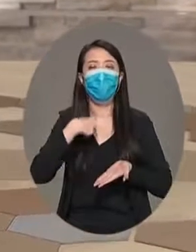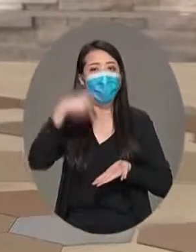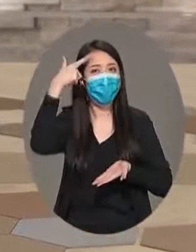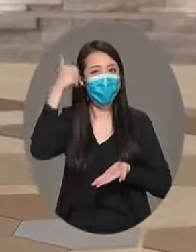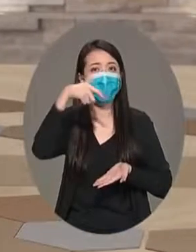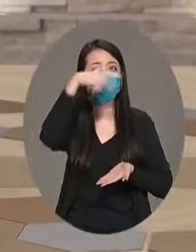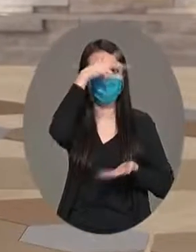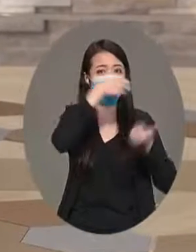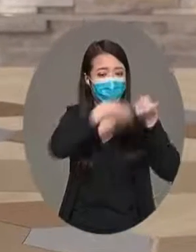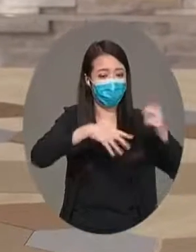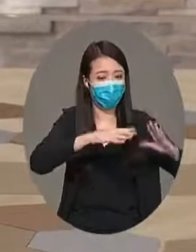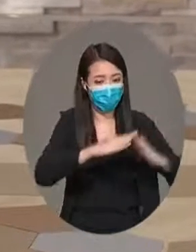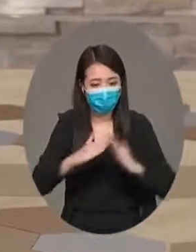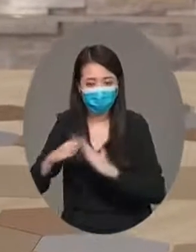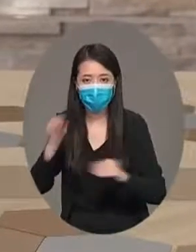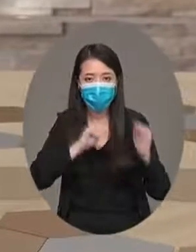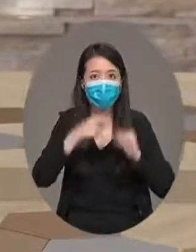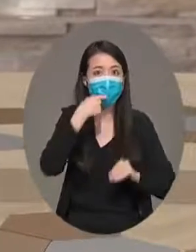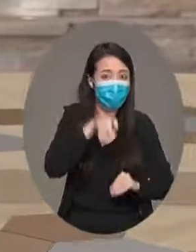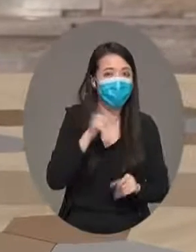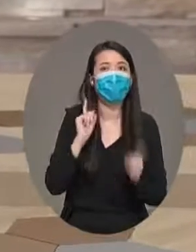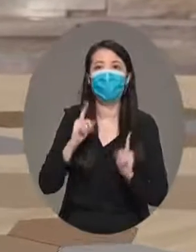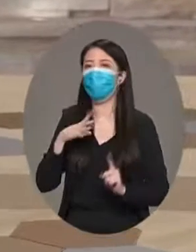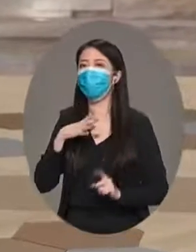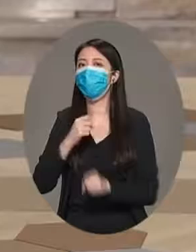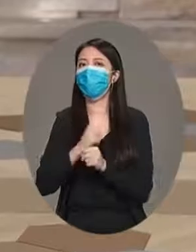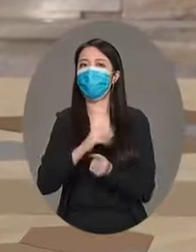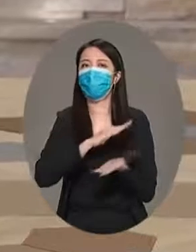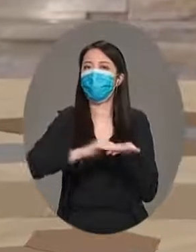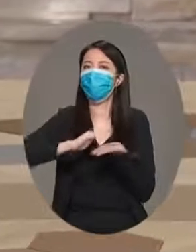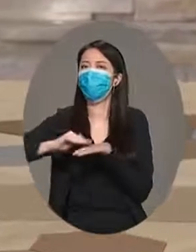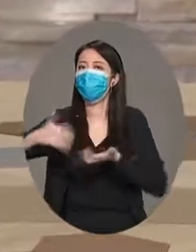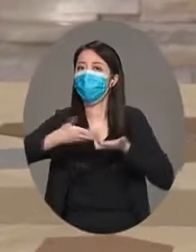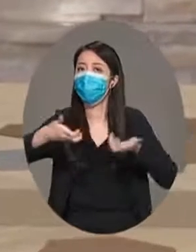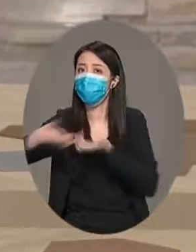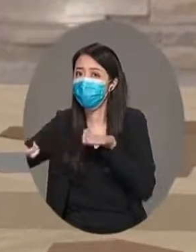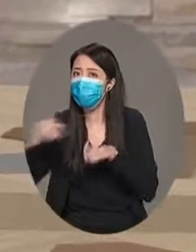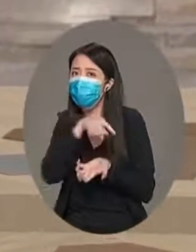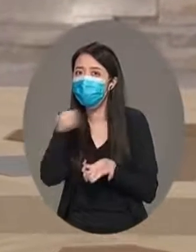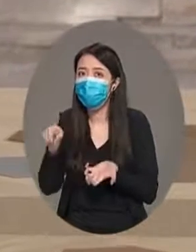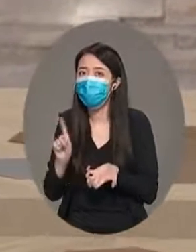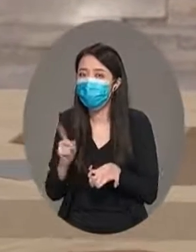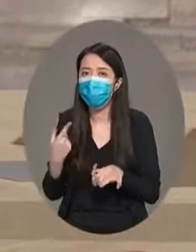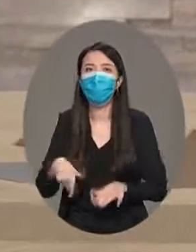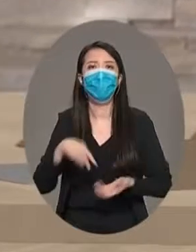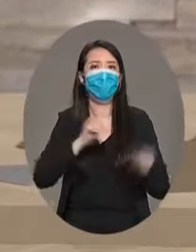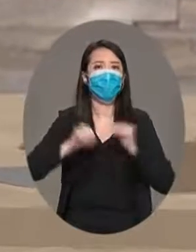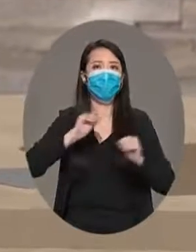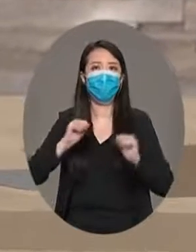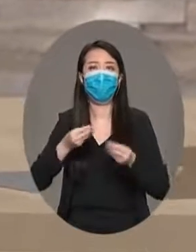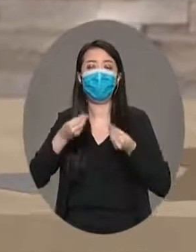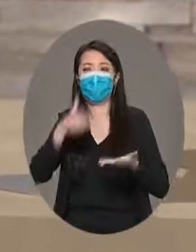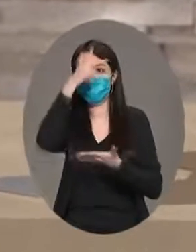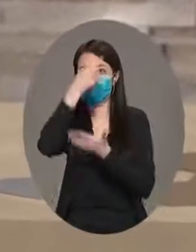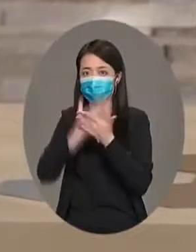精簡達至局處合一，或者政策範疇的分工是更加清晰。架構重組如何令政策配